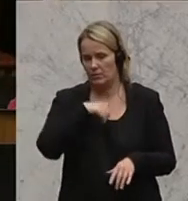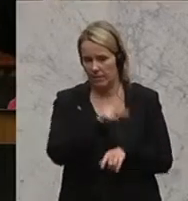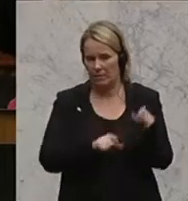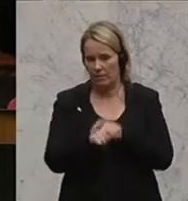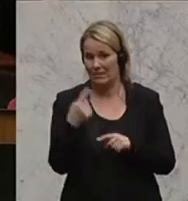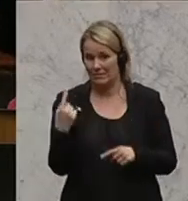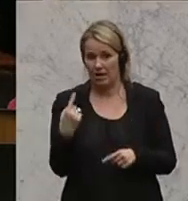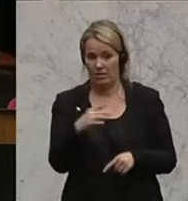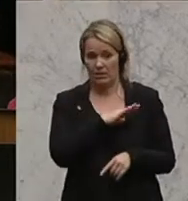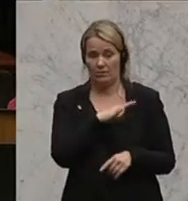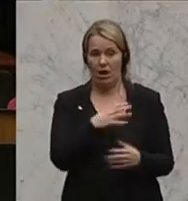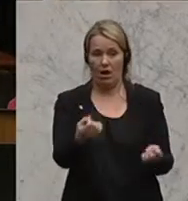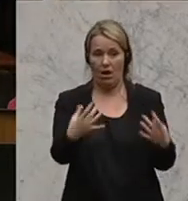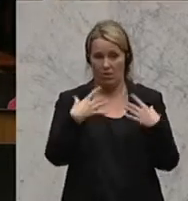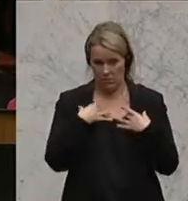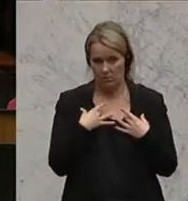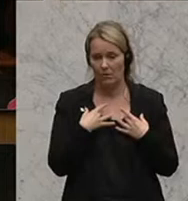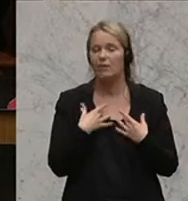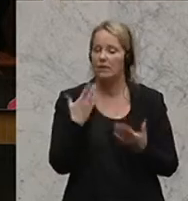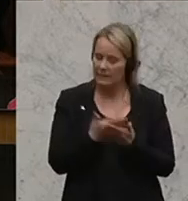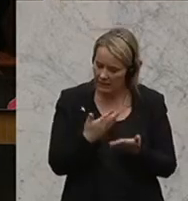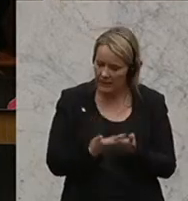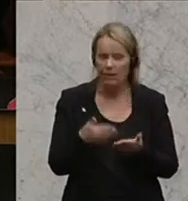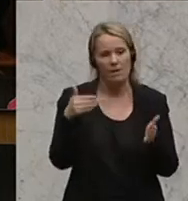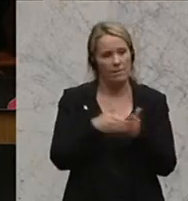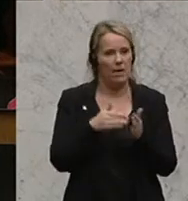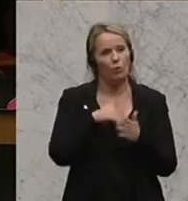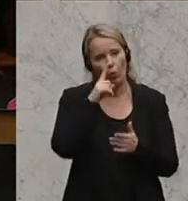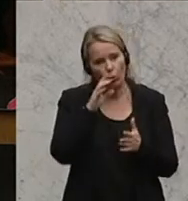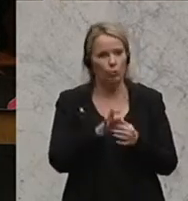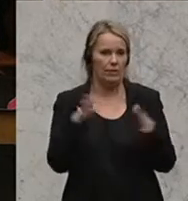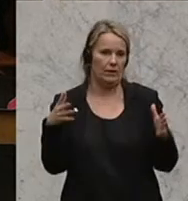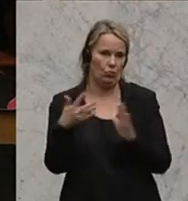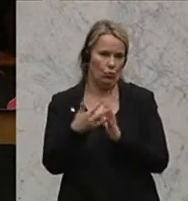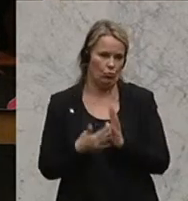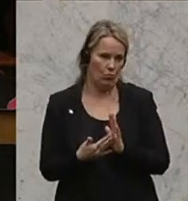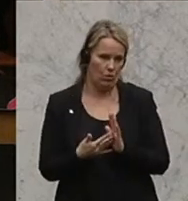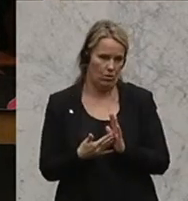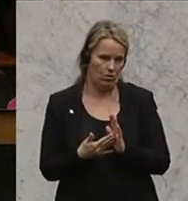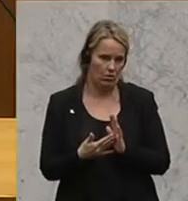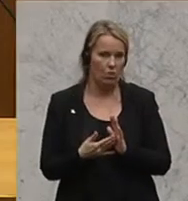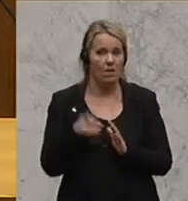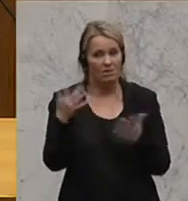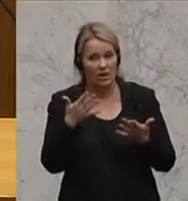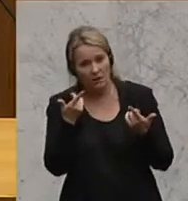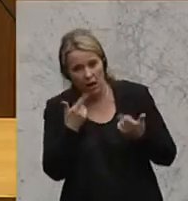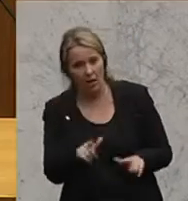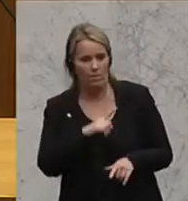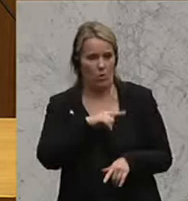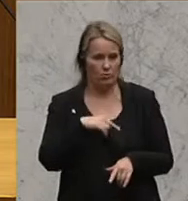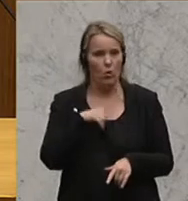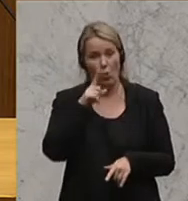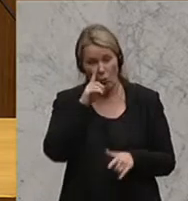selber in Gefahr sind. Genau deshalb braucht es auch eine unabhängige Kontrolle der Befugnisse der Polizei. Und